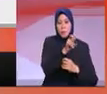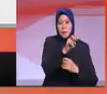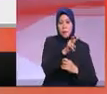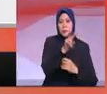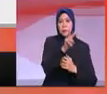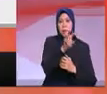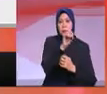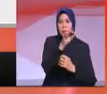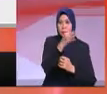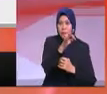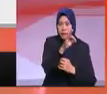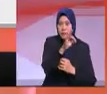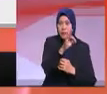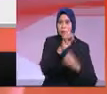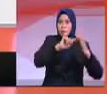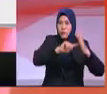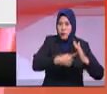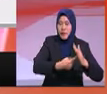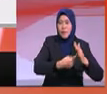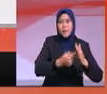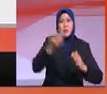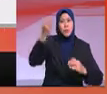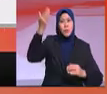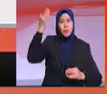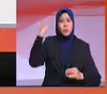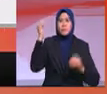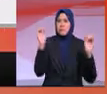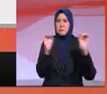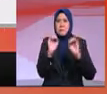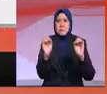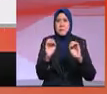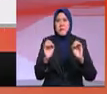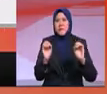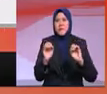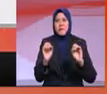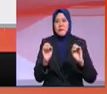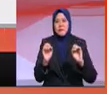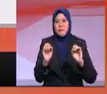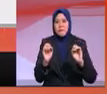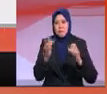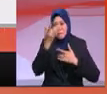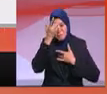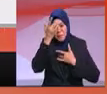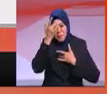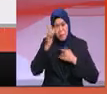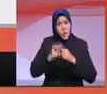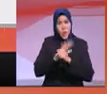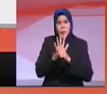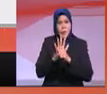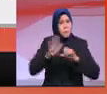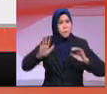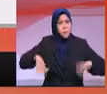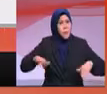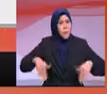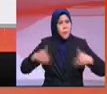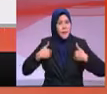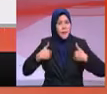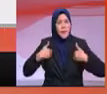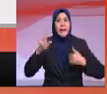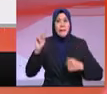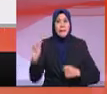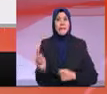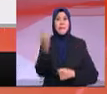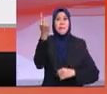2019. Walaupun ketika tu kita tak ada lagi pesakit COVID-19, iaitu kes yang